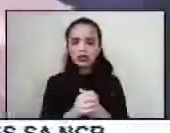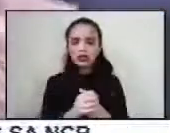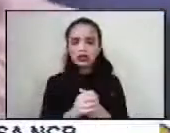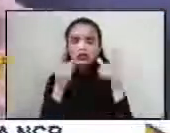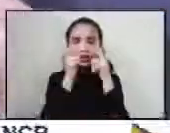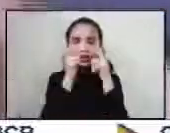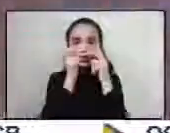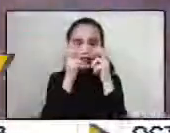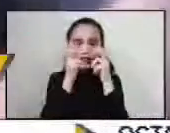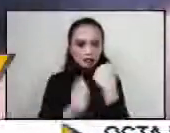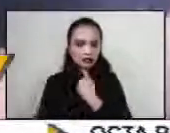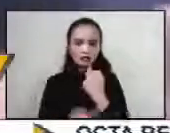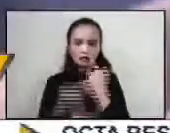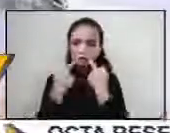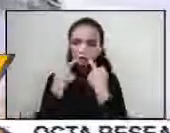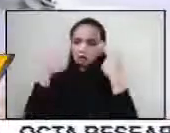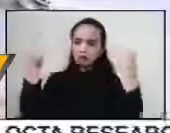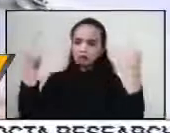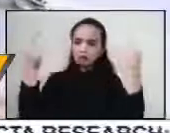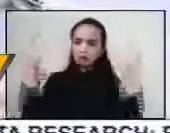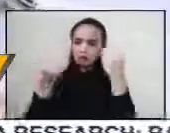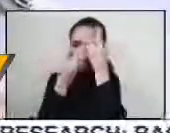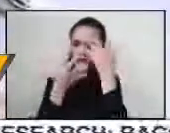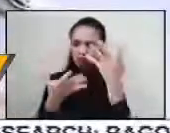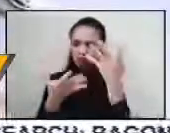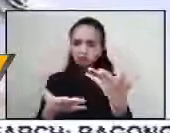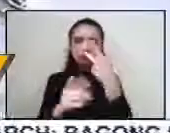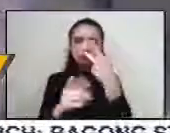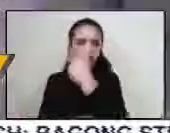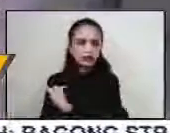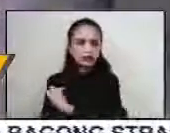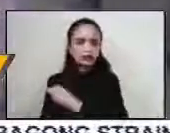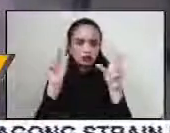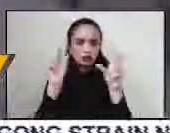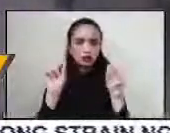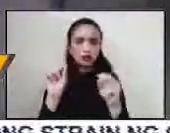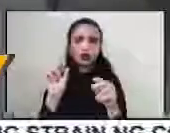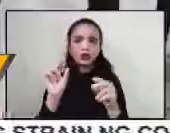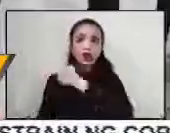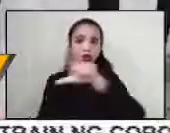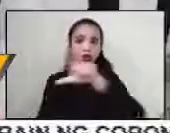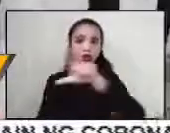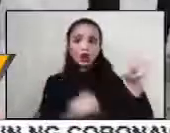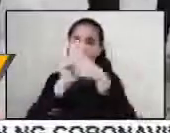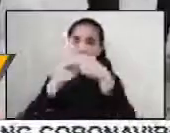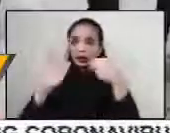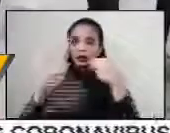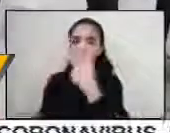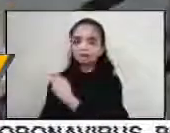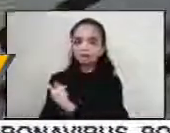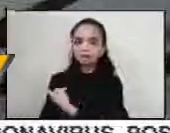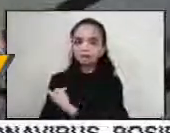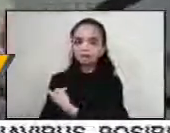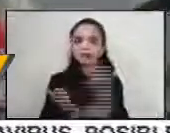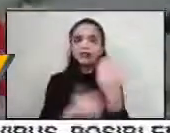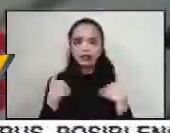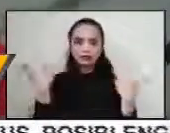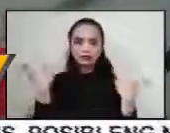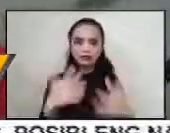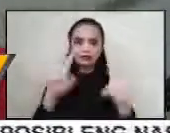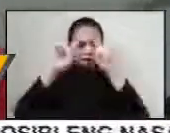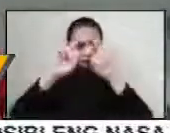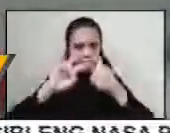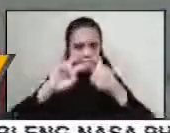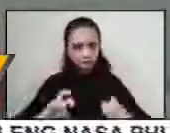pamamagitan ng laway. Ngayong araw, nagsagawa ng pilot testing sa saliva test ang Philippine Red Cross na pinangunahan mismo ni